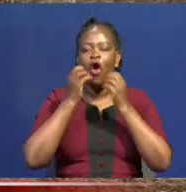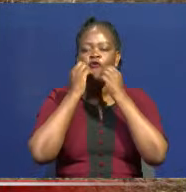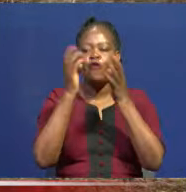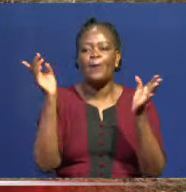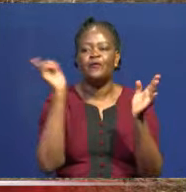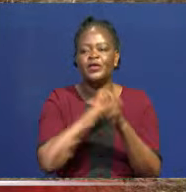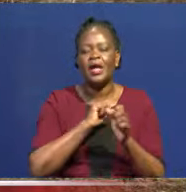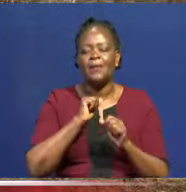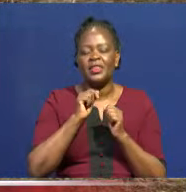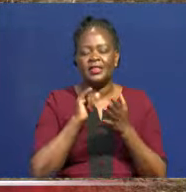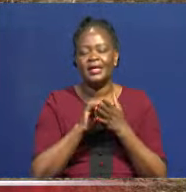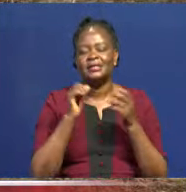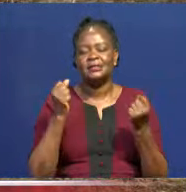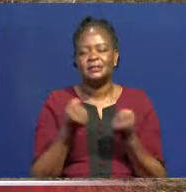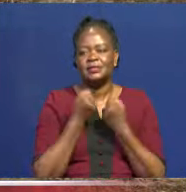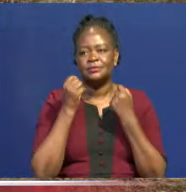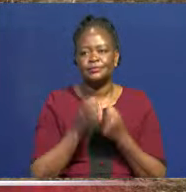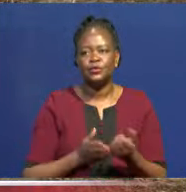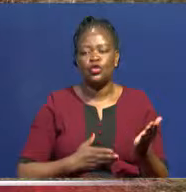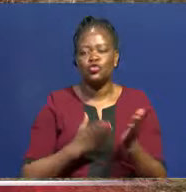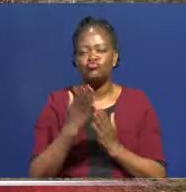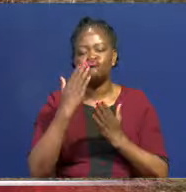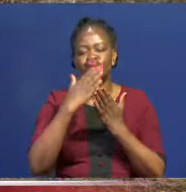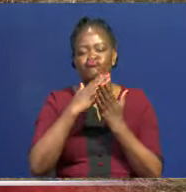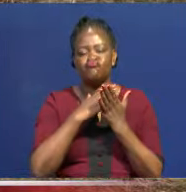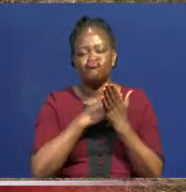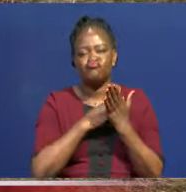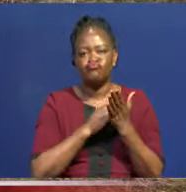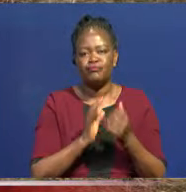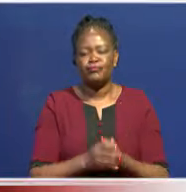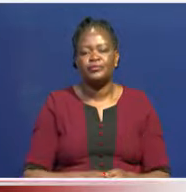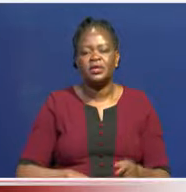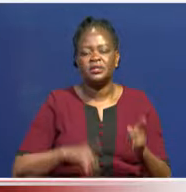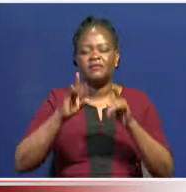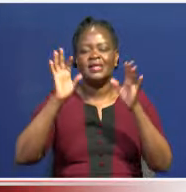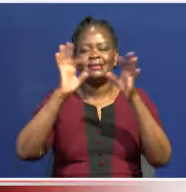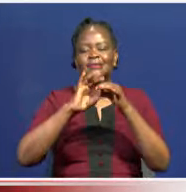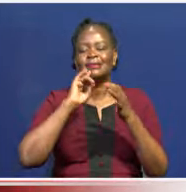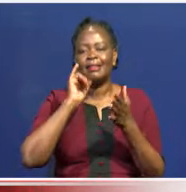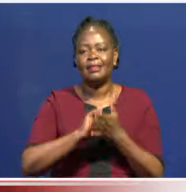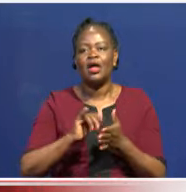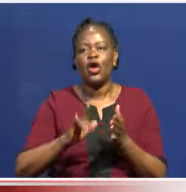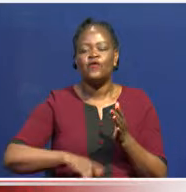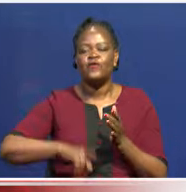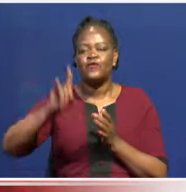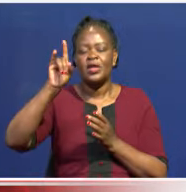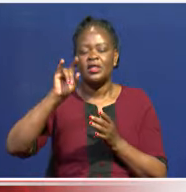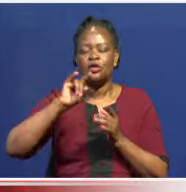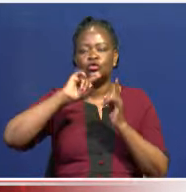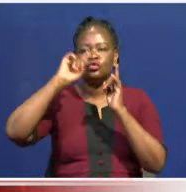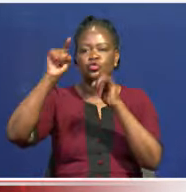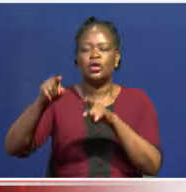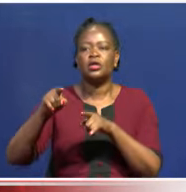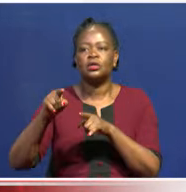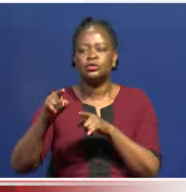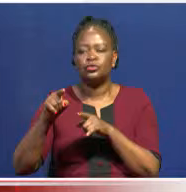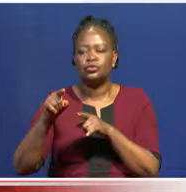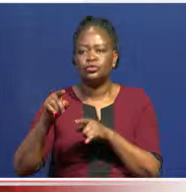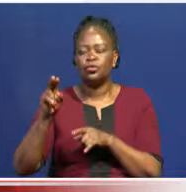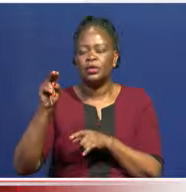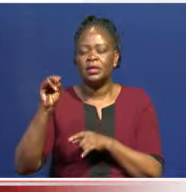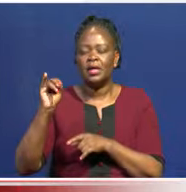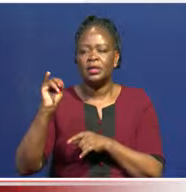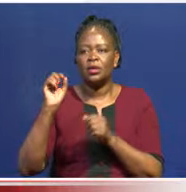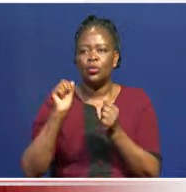zimefahamishwa kuhusu msiba huo. Kupitia taarifa, kampuni ya ndege ya Safari Link ilisema ndege yake iliyokuwa ikielekea Diani ikiwa na